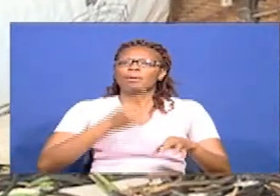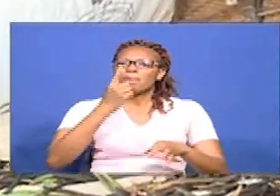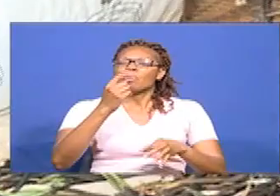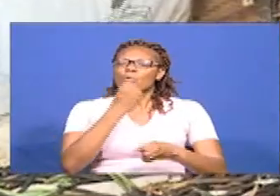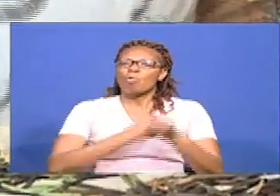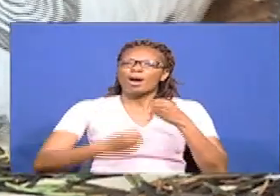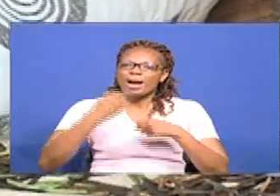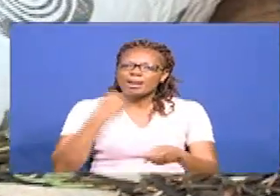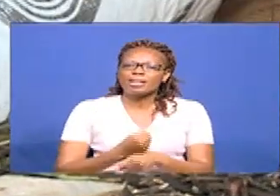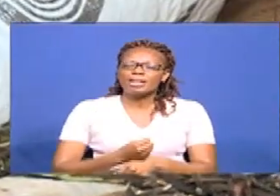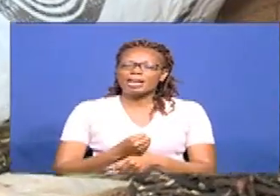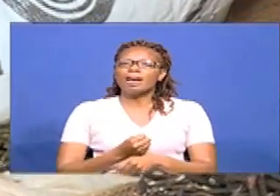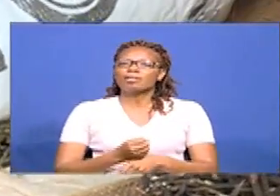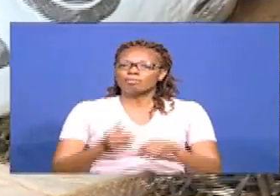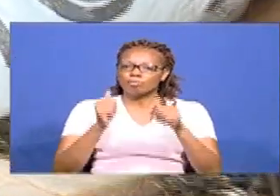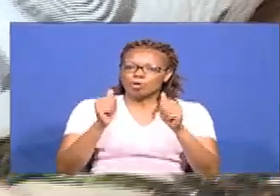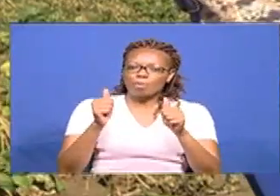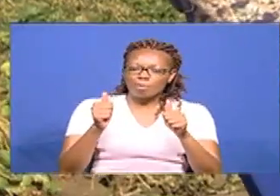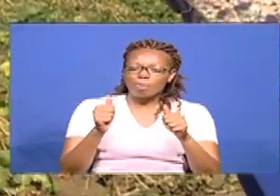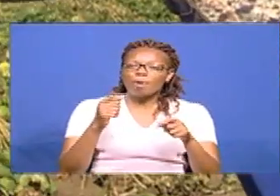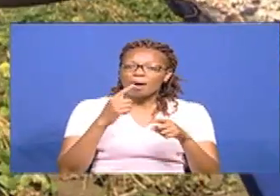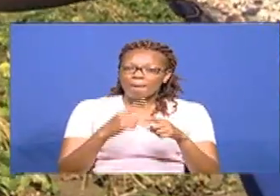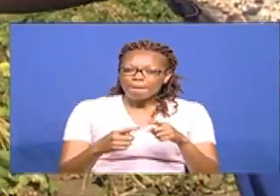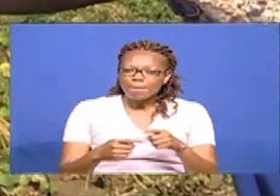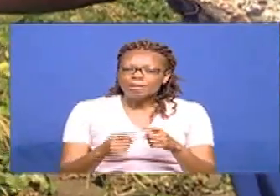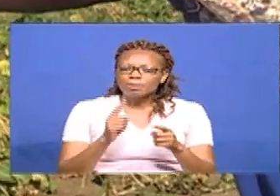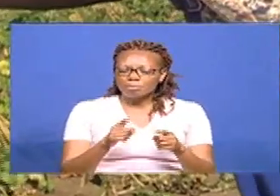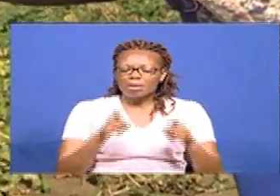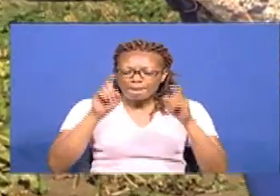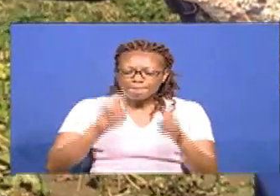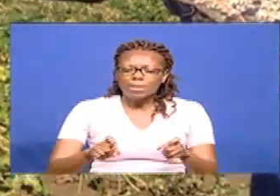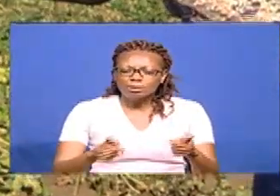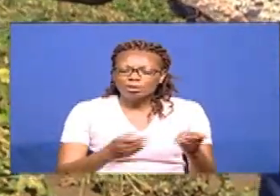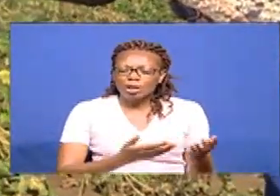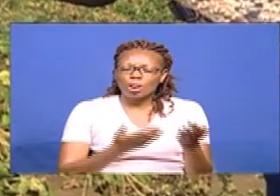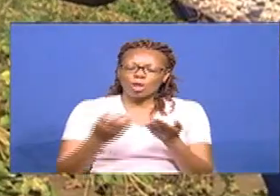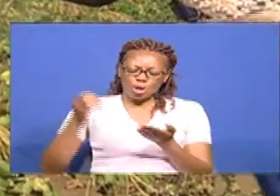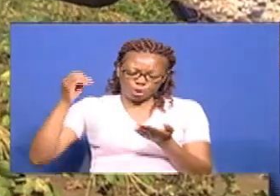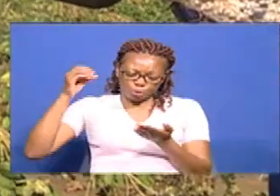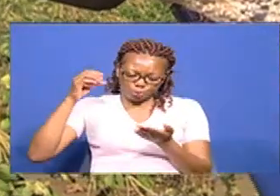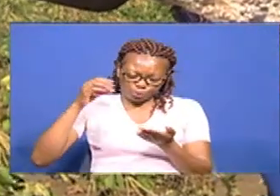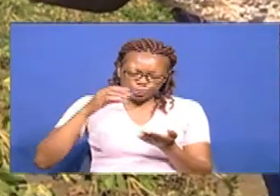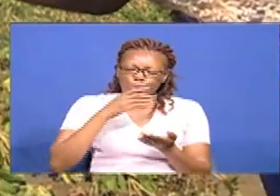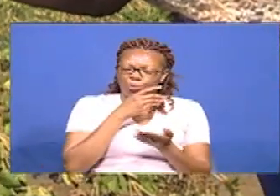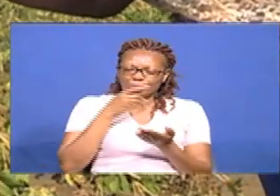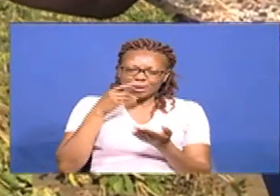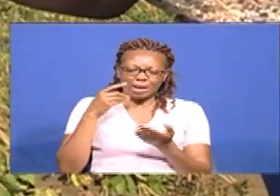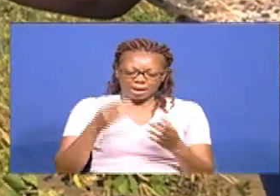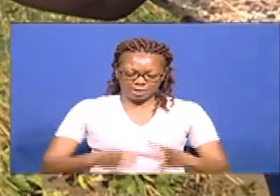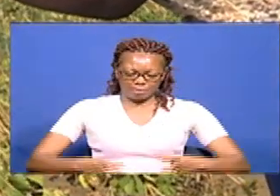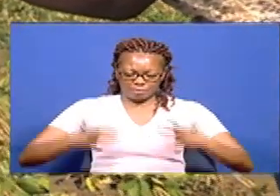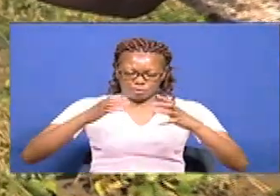bila kuharibika wala kutiwa dawa. Lakini hakikisha umekausha kabisa dengu zako na ufunge vizuri